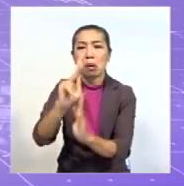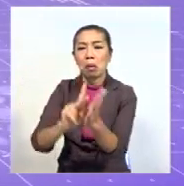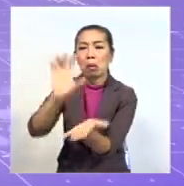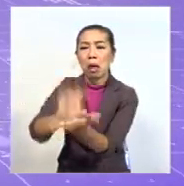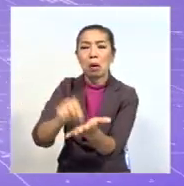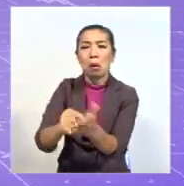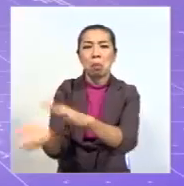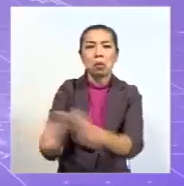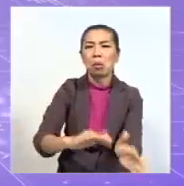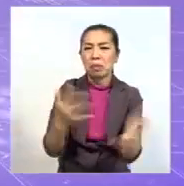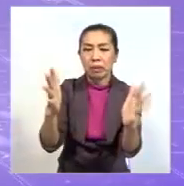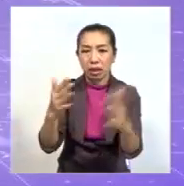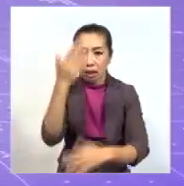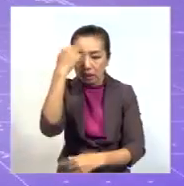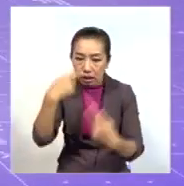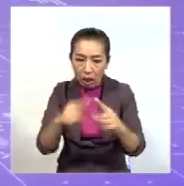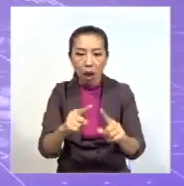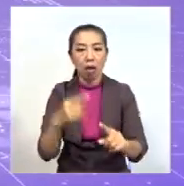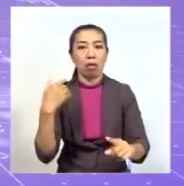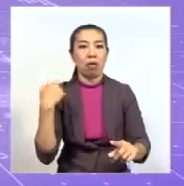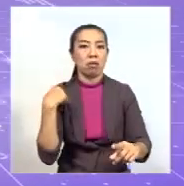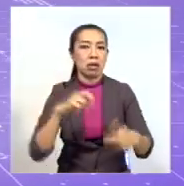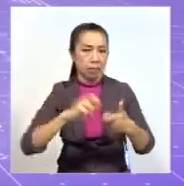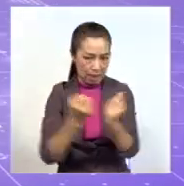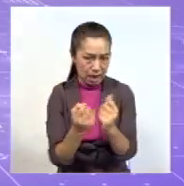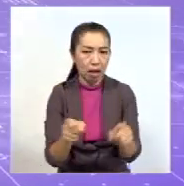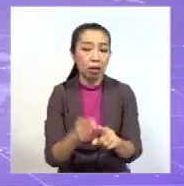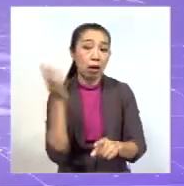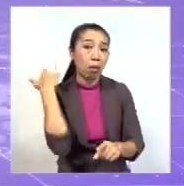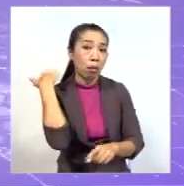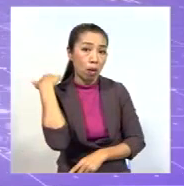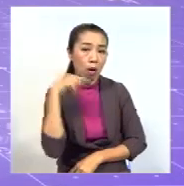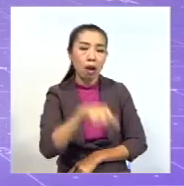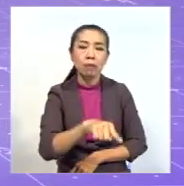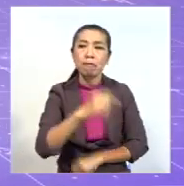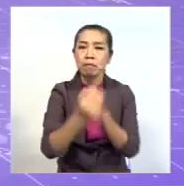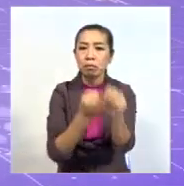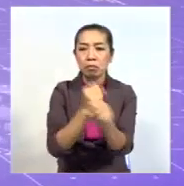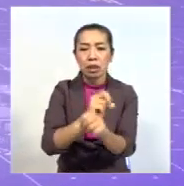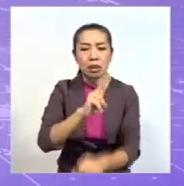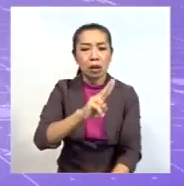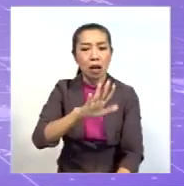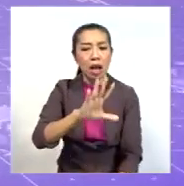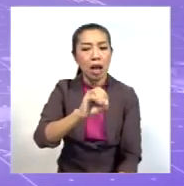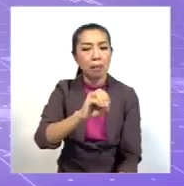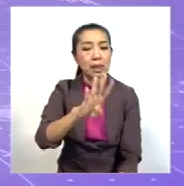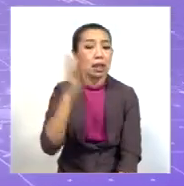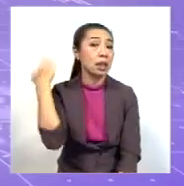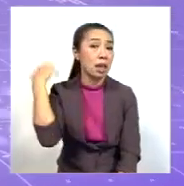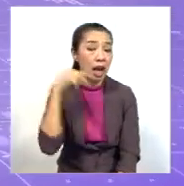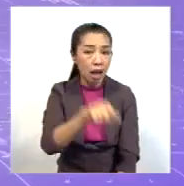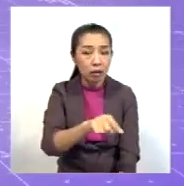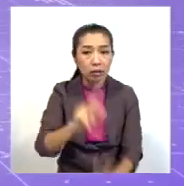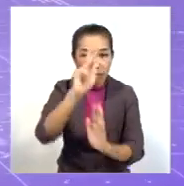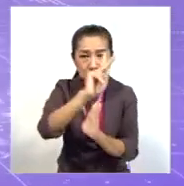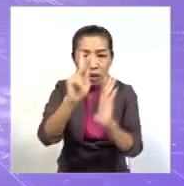ว่ามันส่งผลกระทบเพราะว่าเคยมีรูปแบบหรือว่ามาตรฐานเก่ามาแล้วในช่วงของปี2554ที่จะมีการ